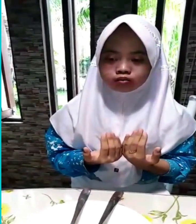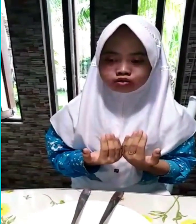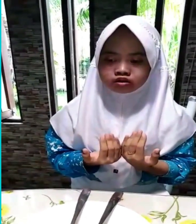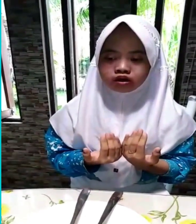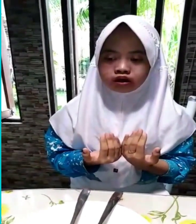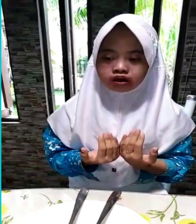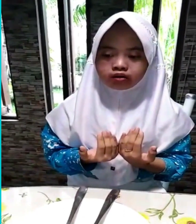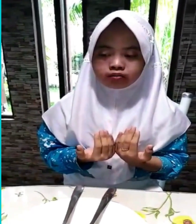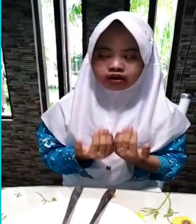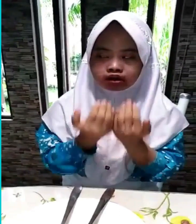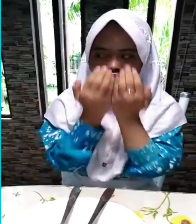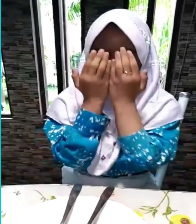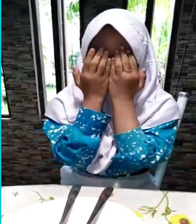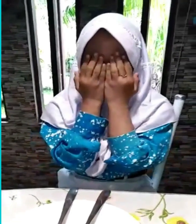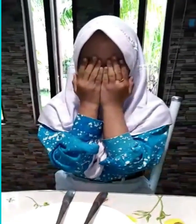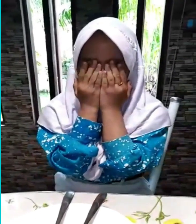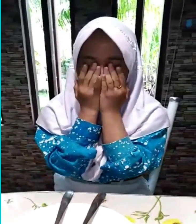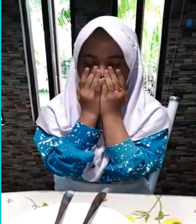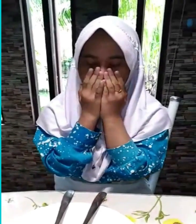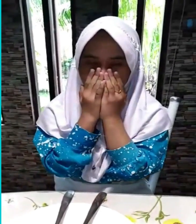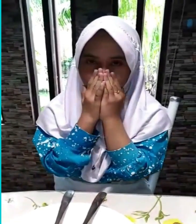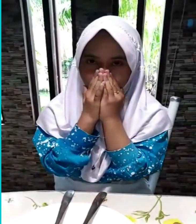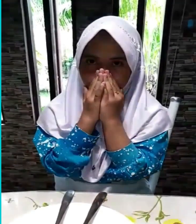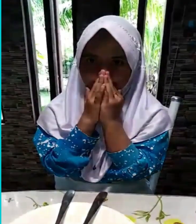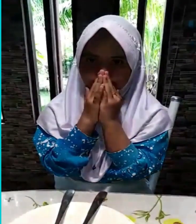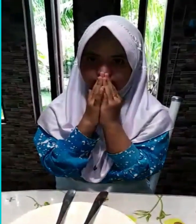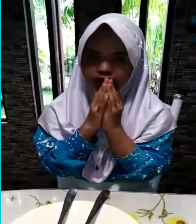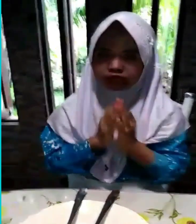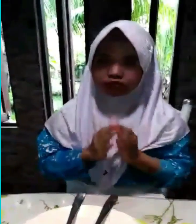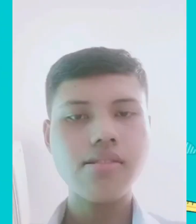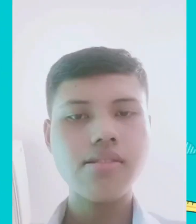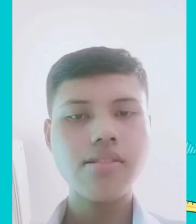minar muslimin. Amin.